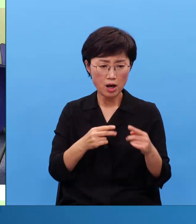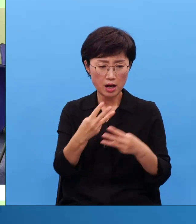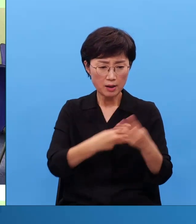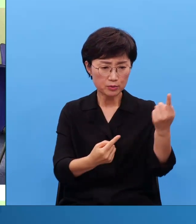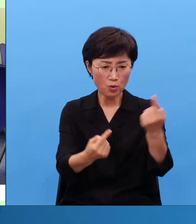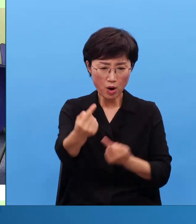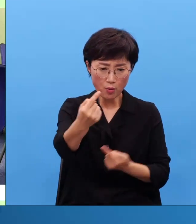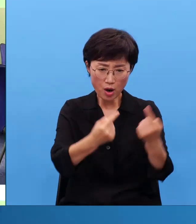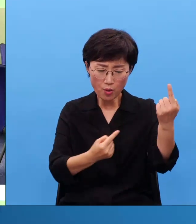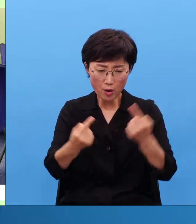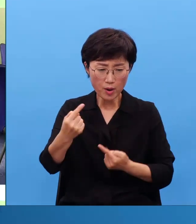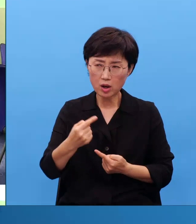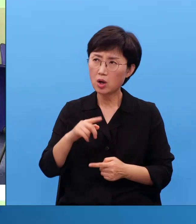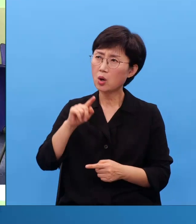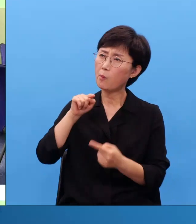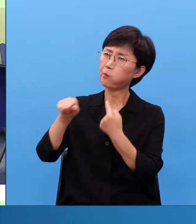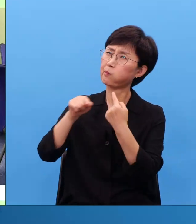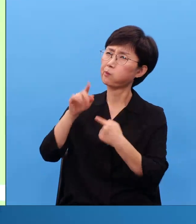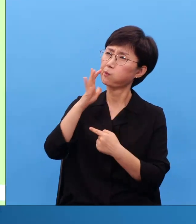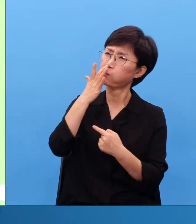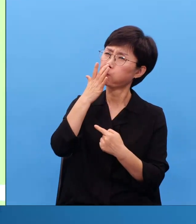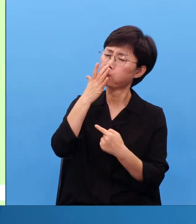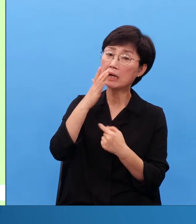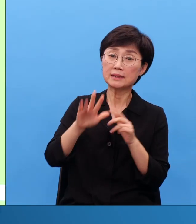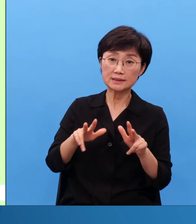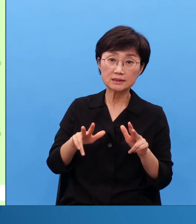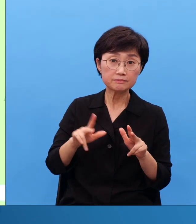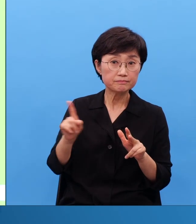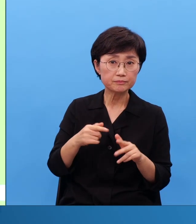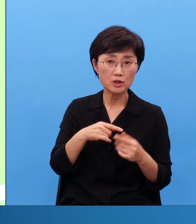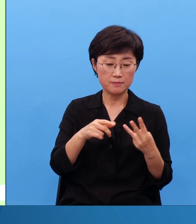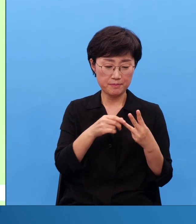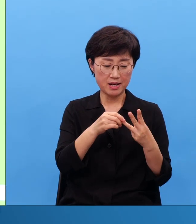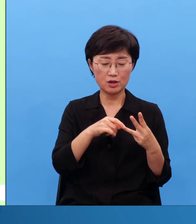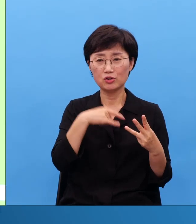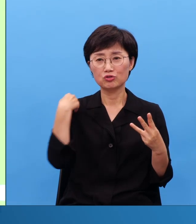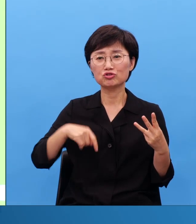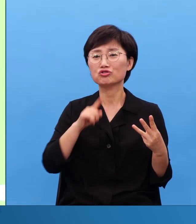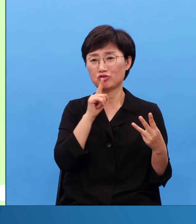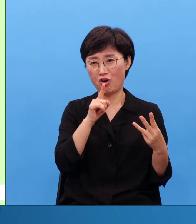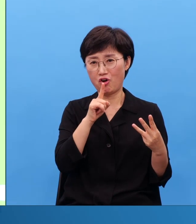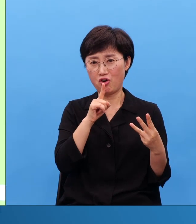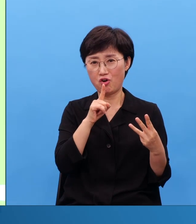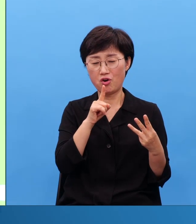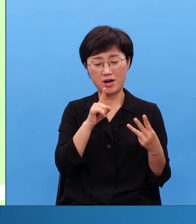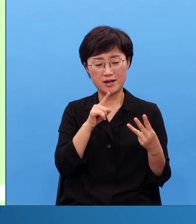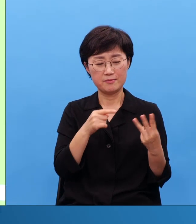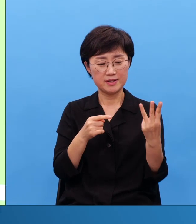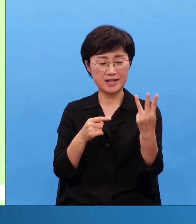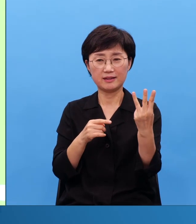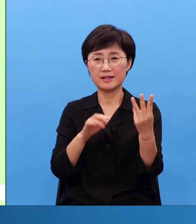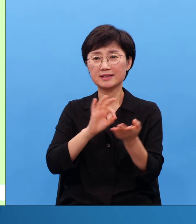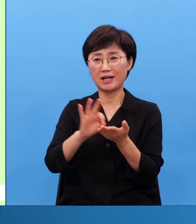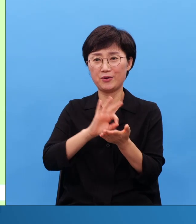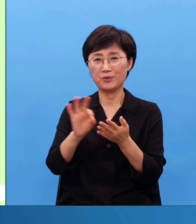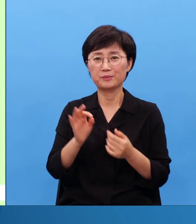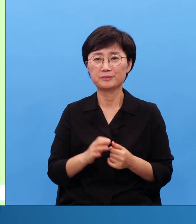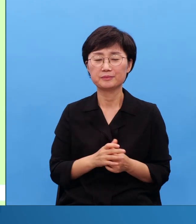복음을 이해하기가 어려운 거야. 그래서 지금은 중국어로도 들을 수 있게 함께 예배드리고 있어.